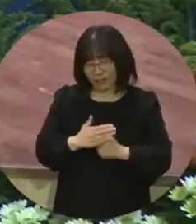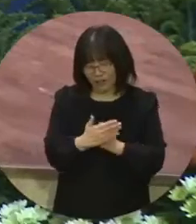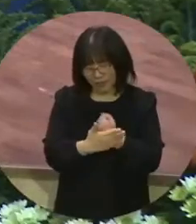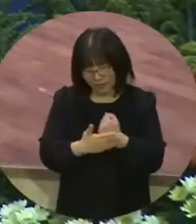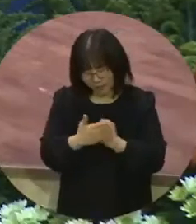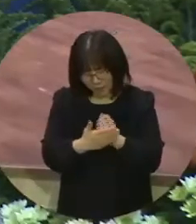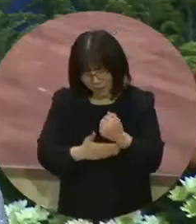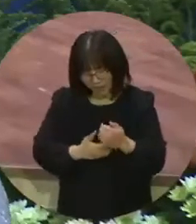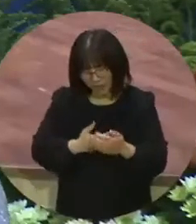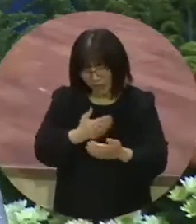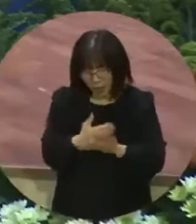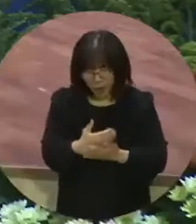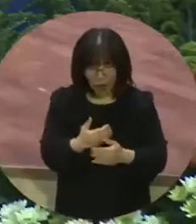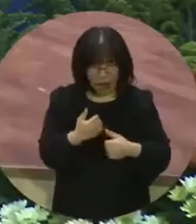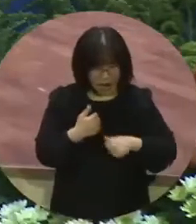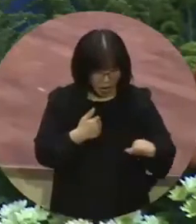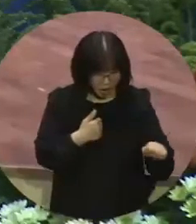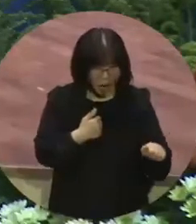은혜를 매